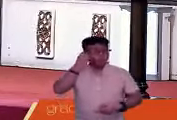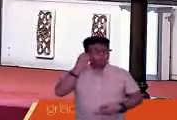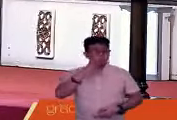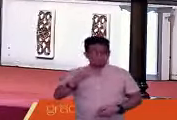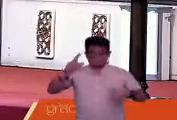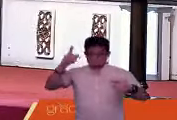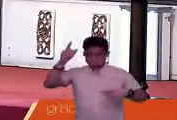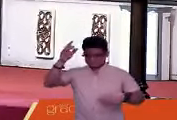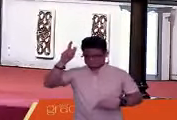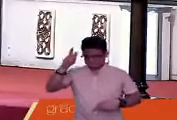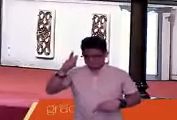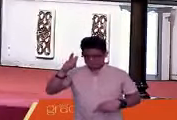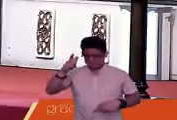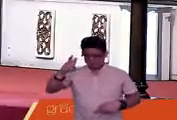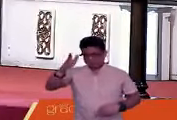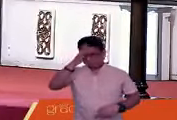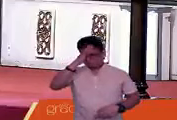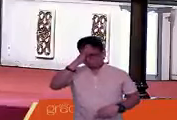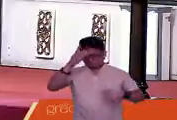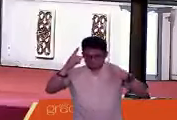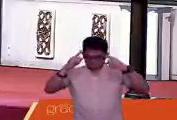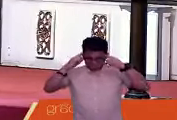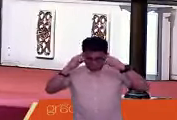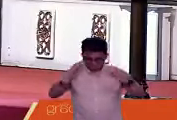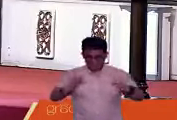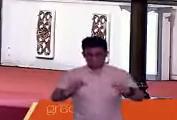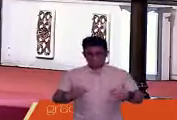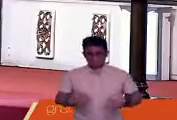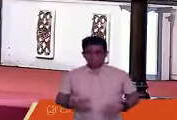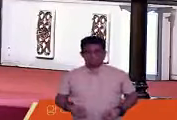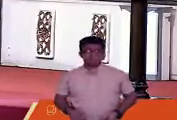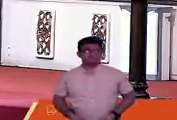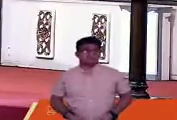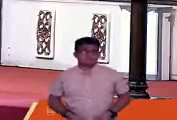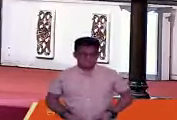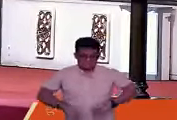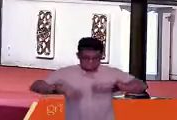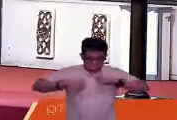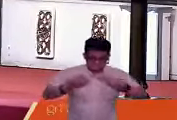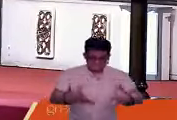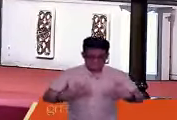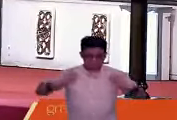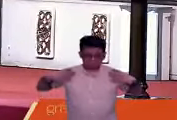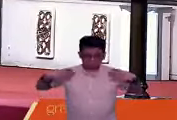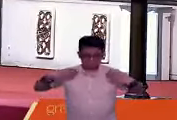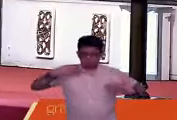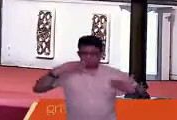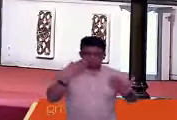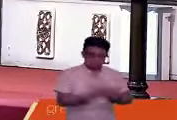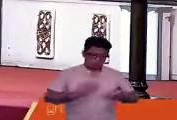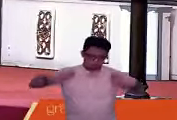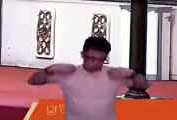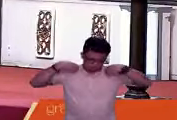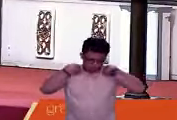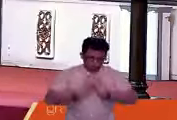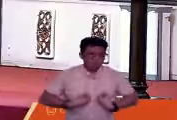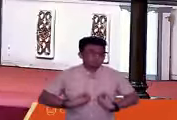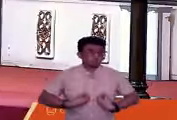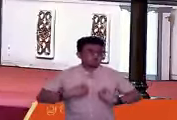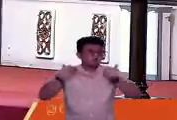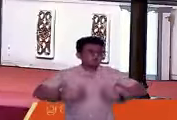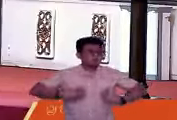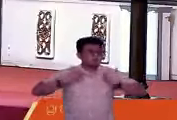katapusan, miingon ang amahan. Hala, kuha ang baka, aron atong lutuon, atong litsunon. Ngano man, bisan luwas